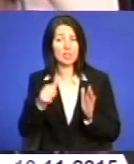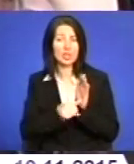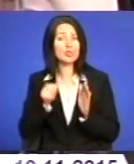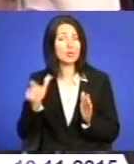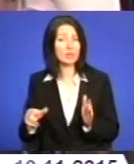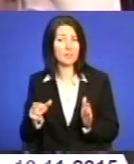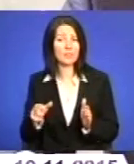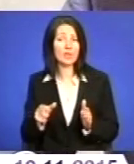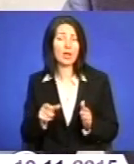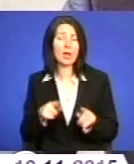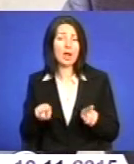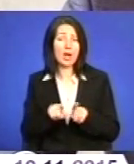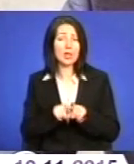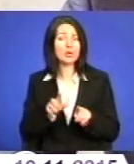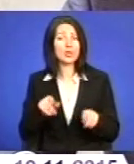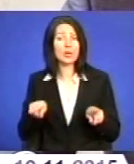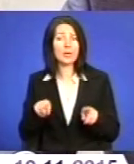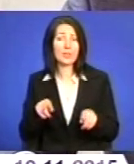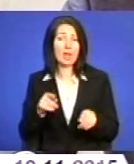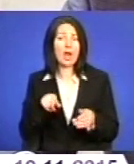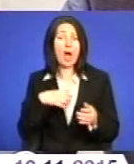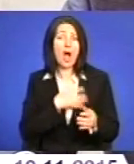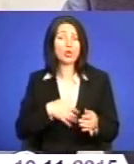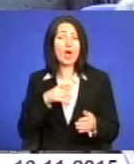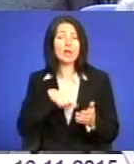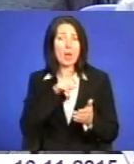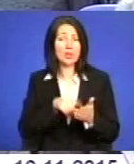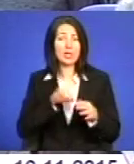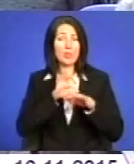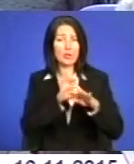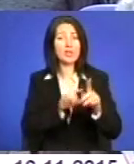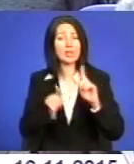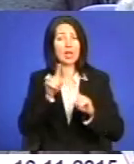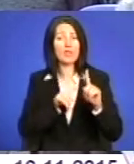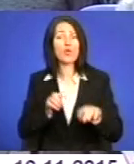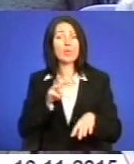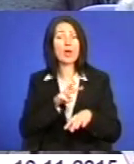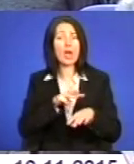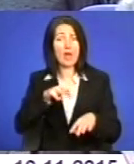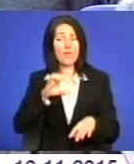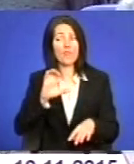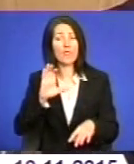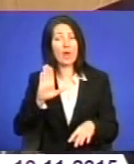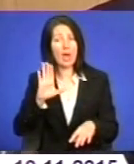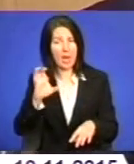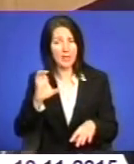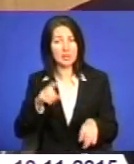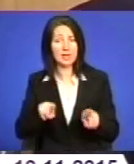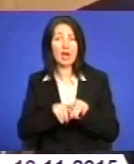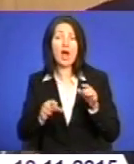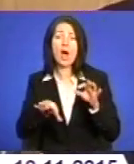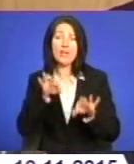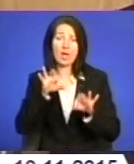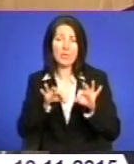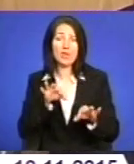оминули увагою й таке актуальне питання, як проведення реформи МВС в області та набір в Національну поліцію. Крок, який ми сьогодні